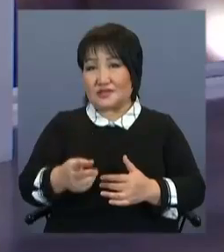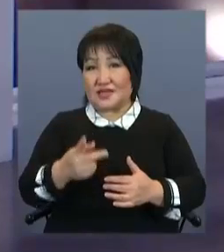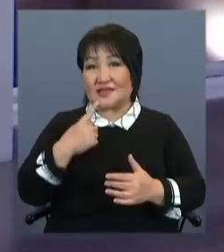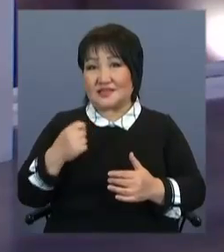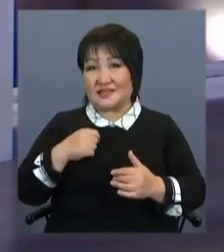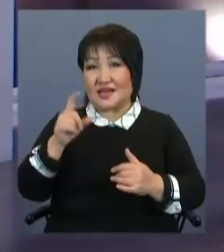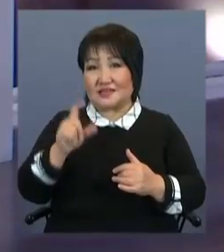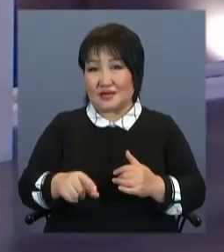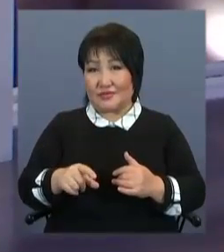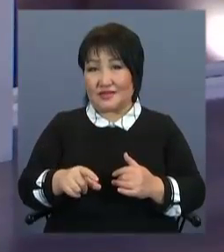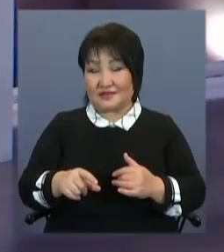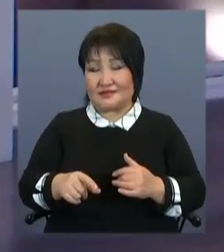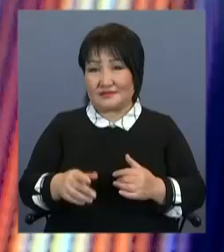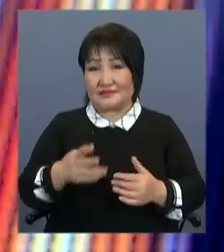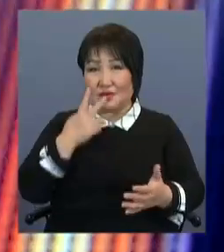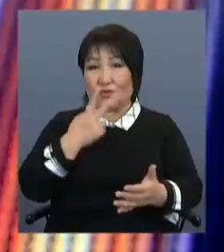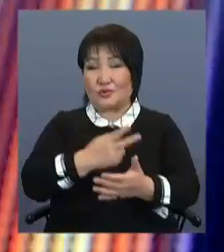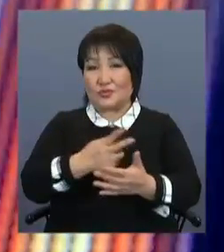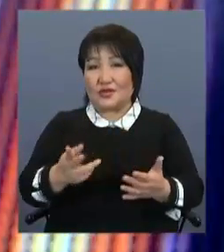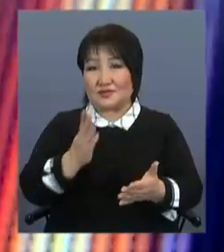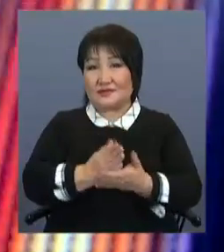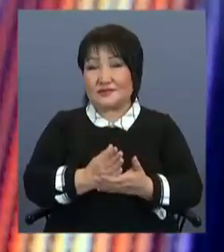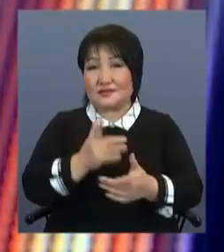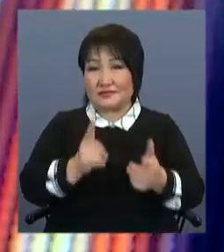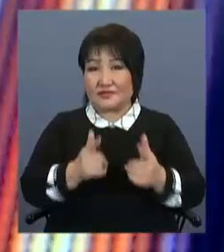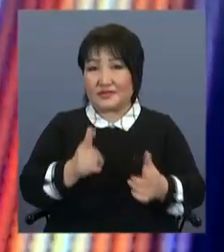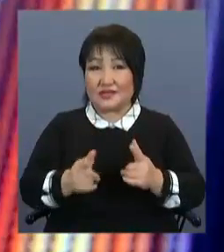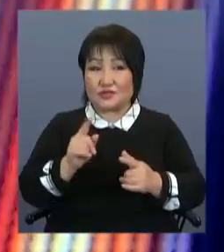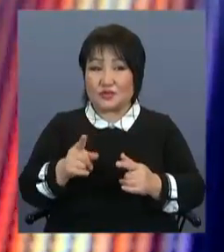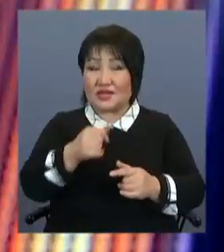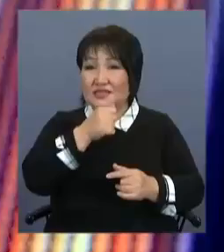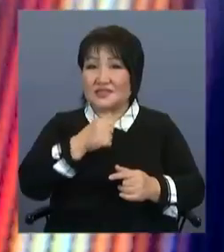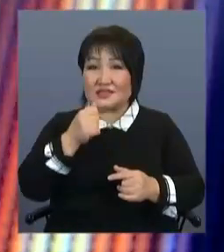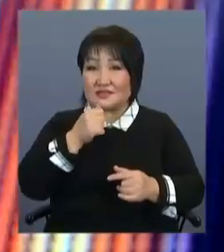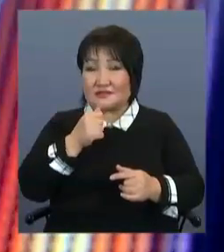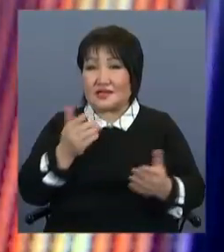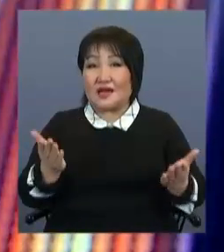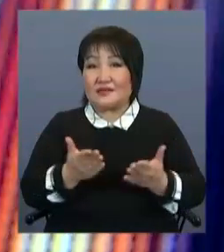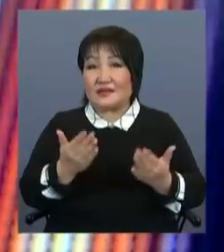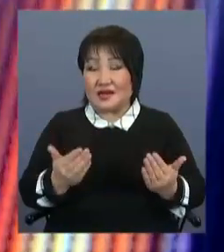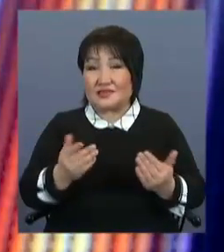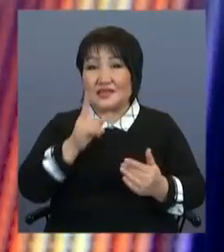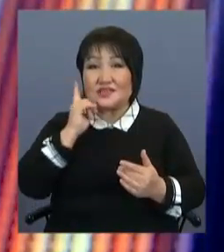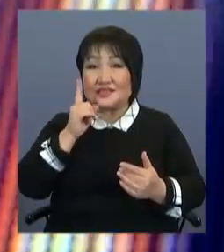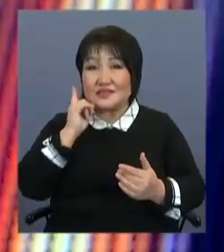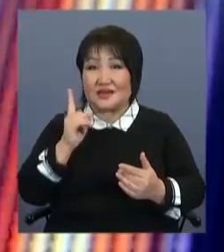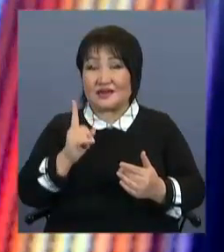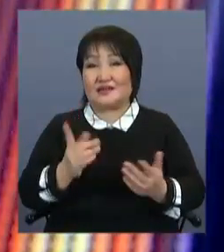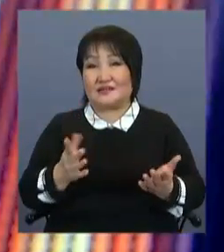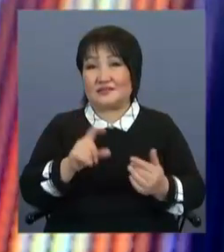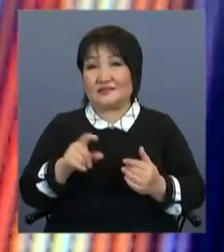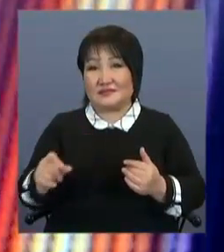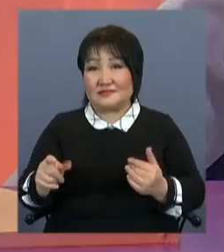азамат екеніңіз көрініп тұрады. Соның сырын қазіргі жастарға бөлісіп кетсеңіз, айта кетсеңіз,